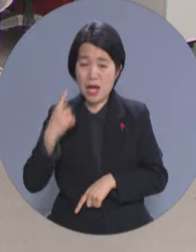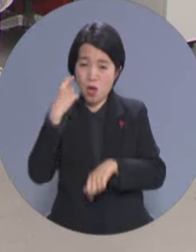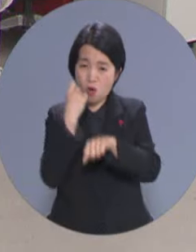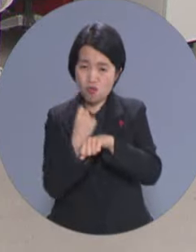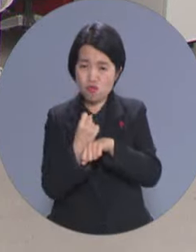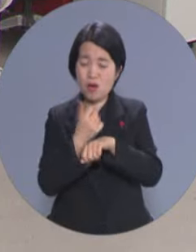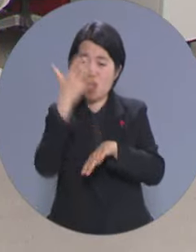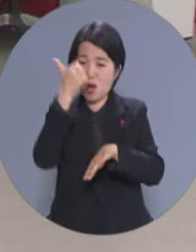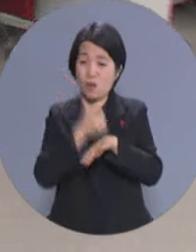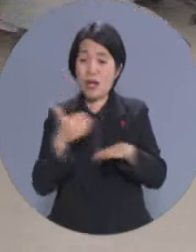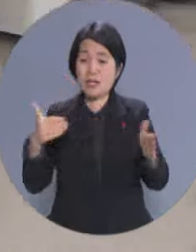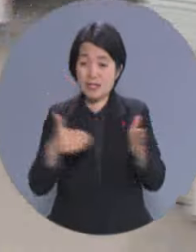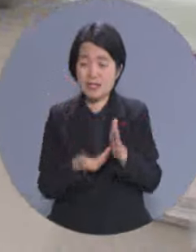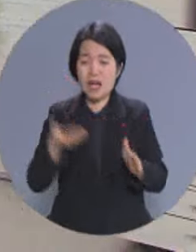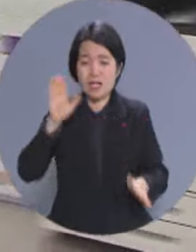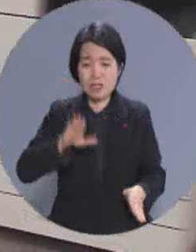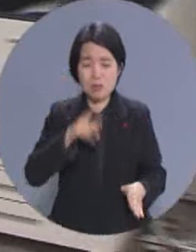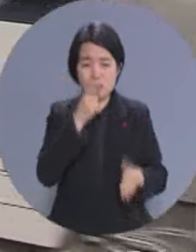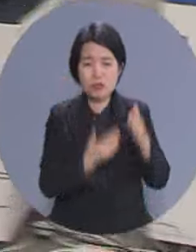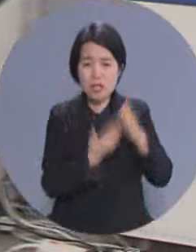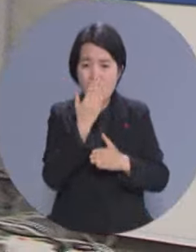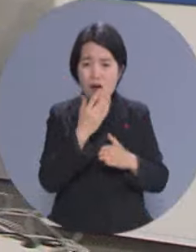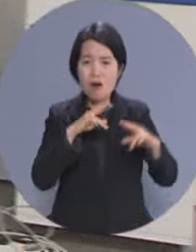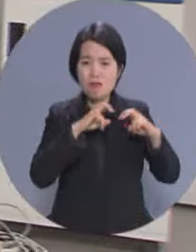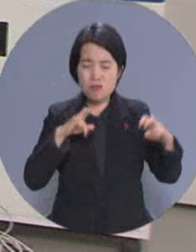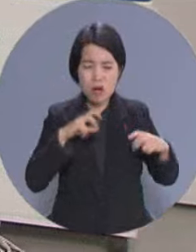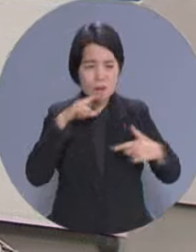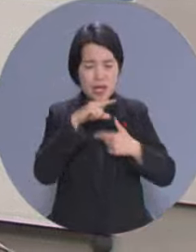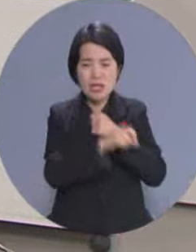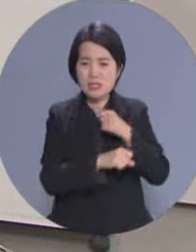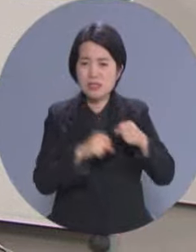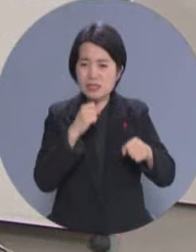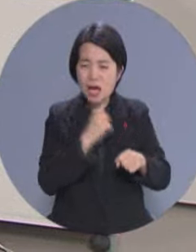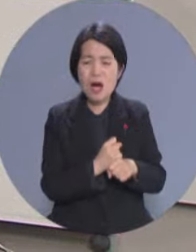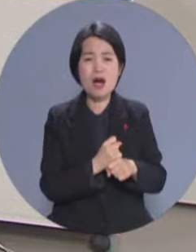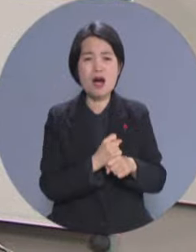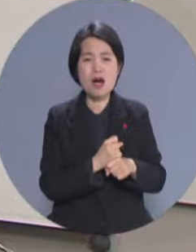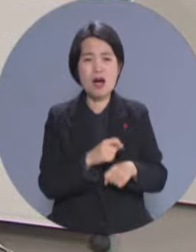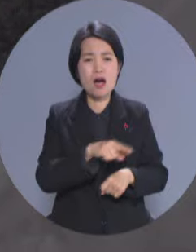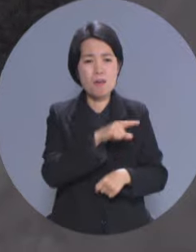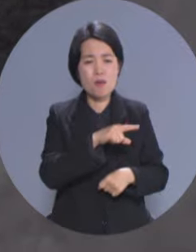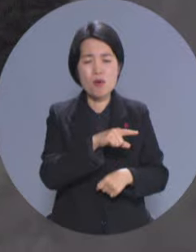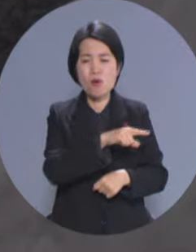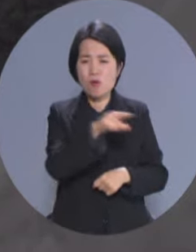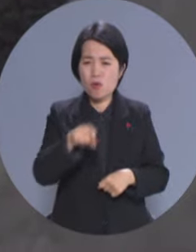마친 상황이지만 여순 사건 진상규명과 희생자, 그 유족들의